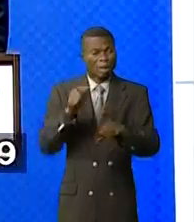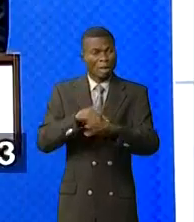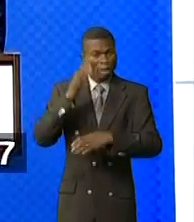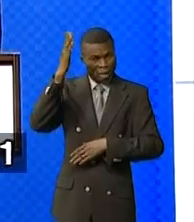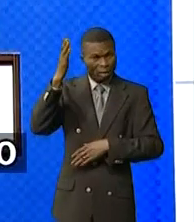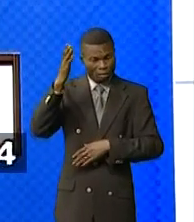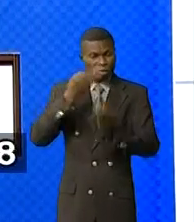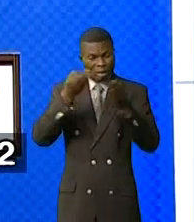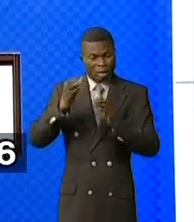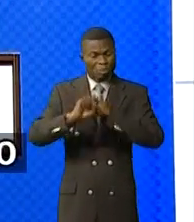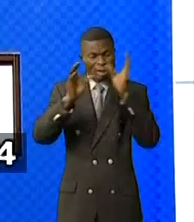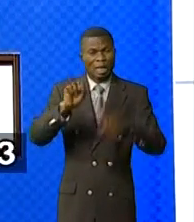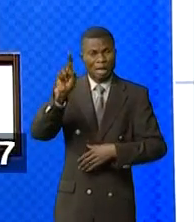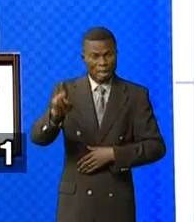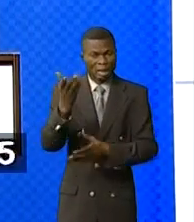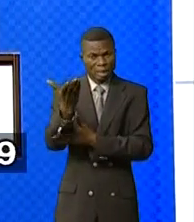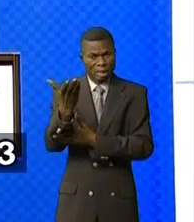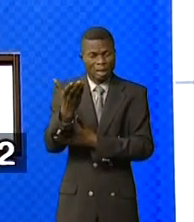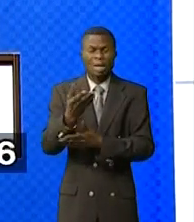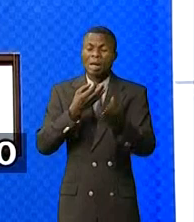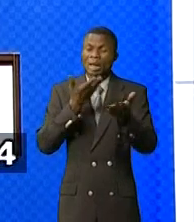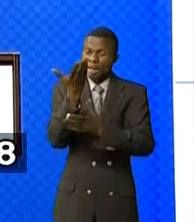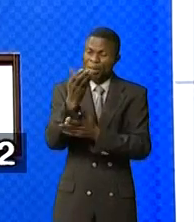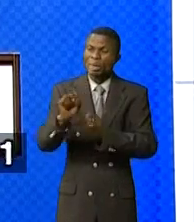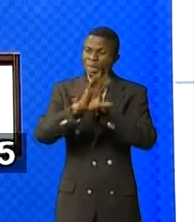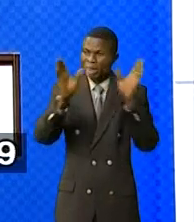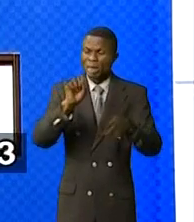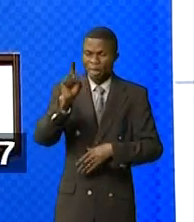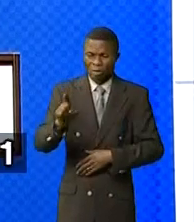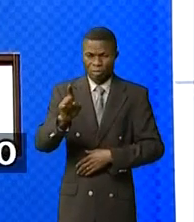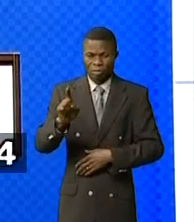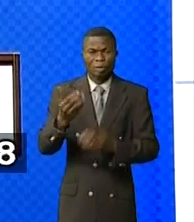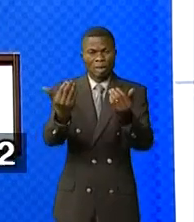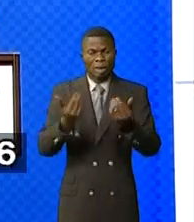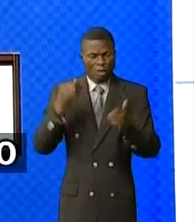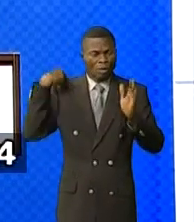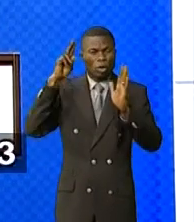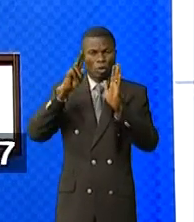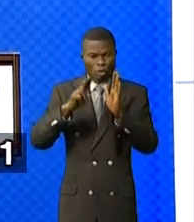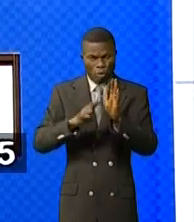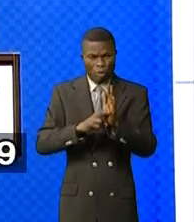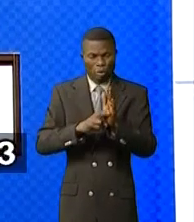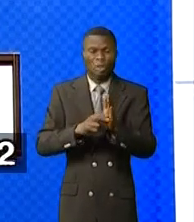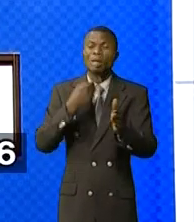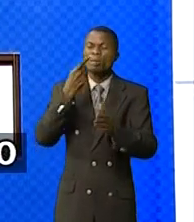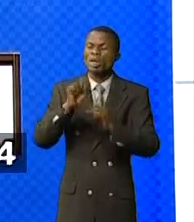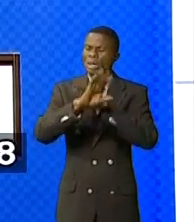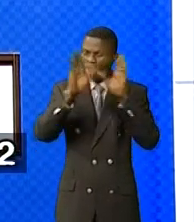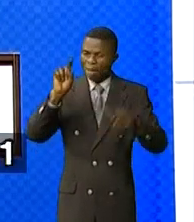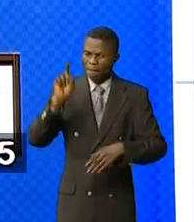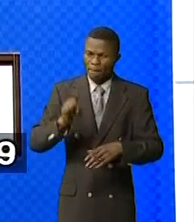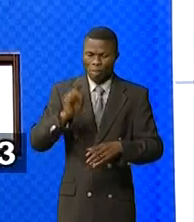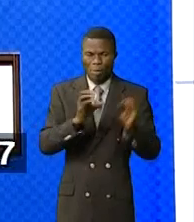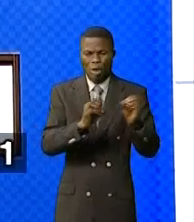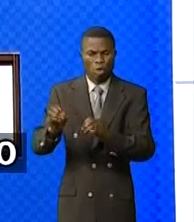il faut spécifier la question, mais ici, ça doit être clair. La volonté du gouvernement, c'est dit et redit, nous voulons faire les